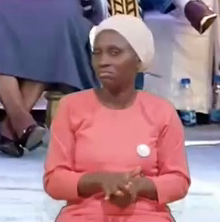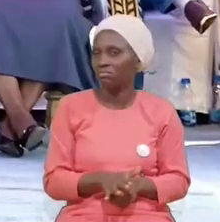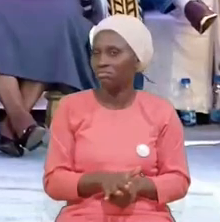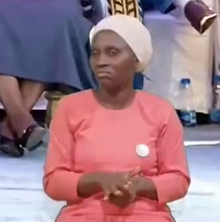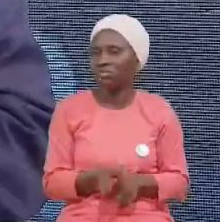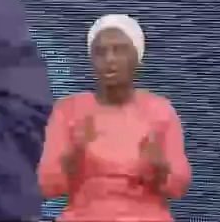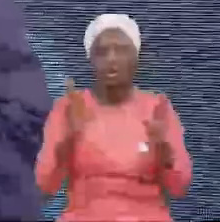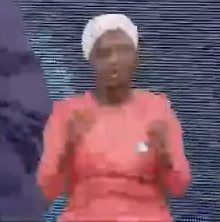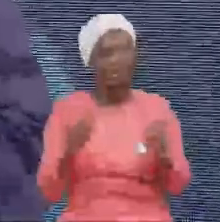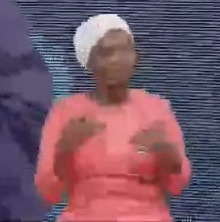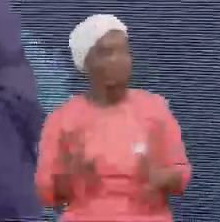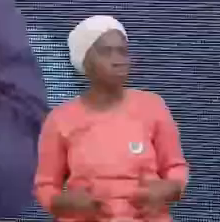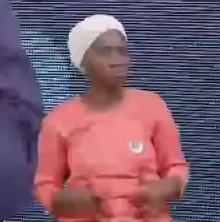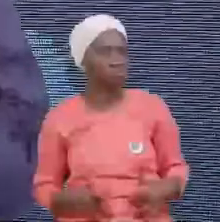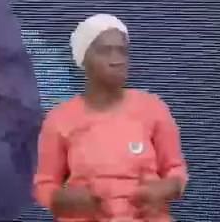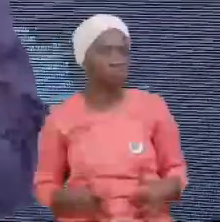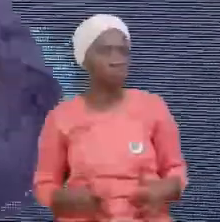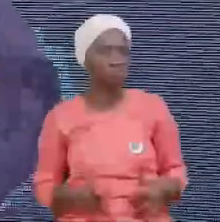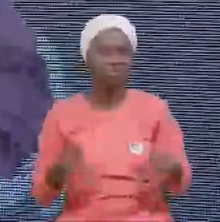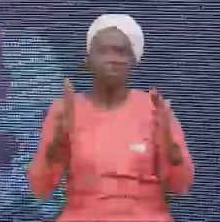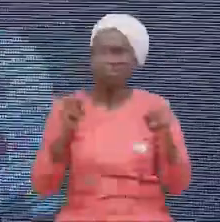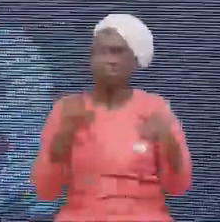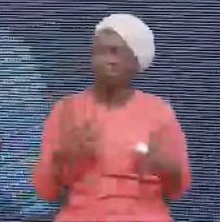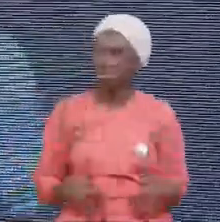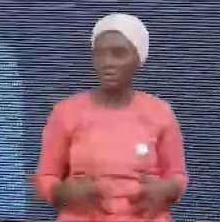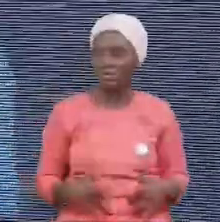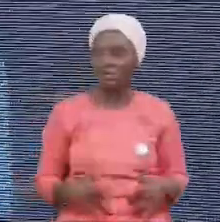stress. Pas de découragement.